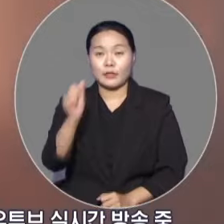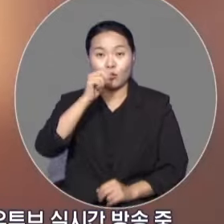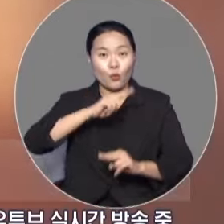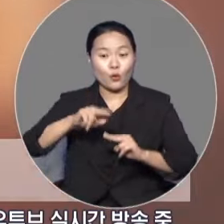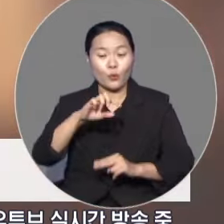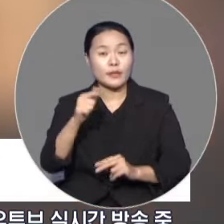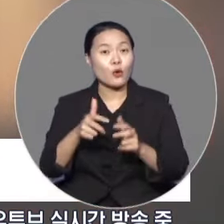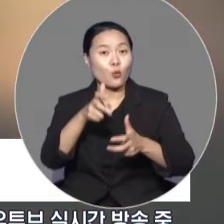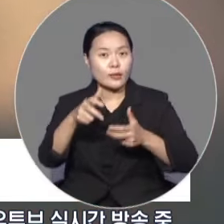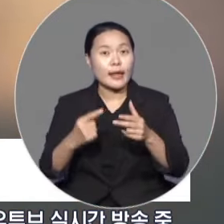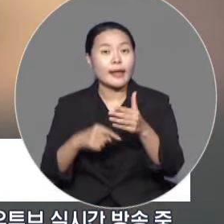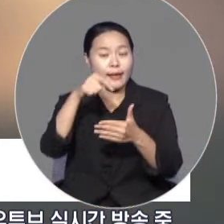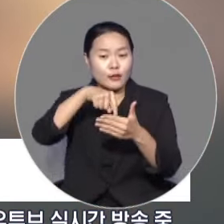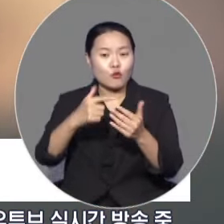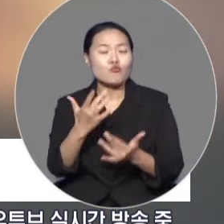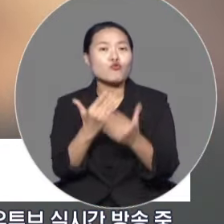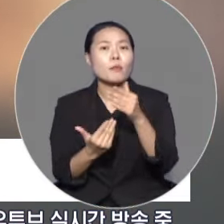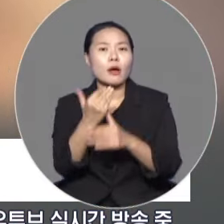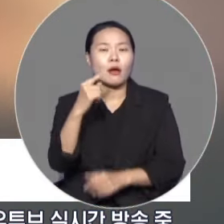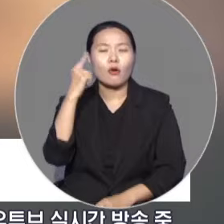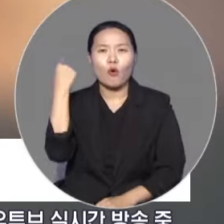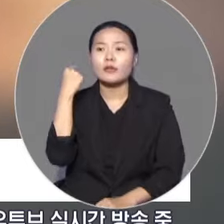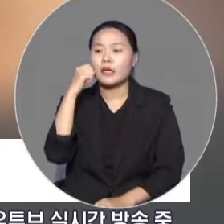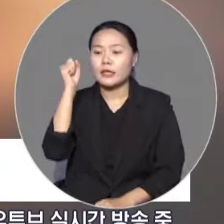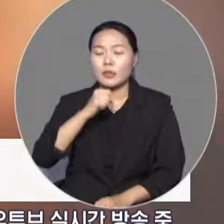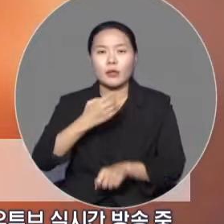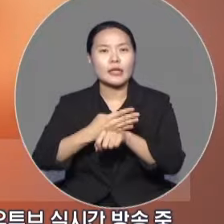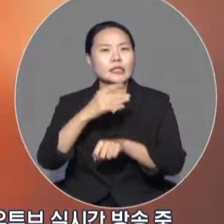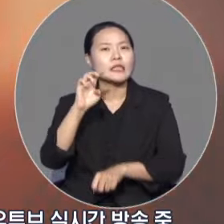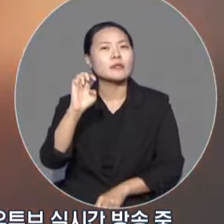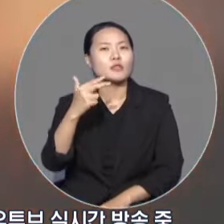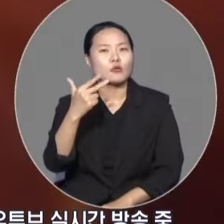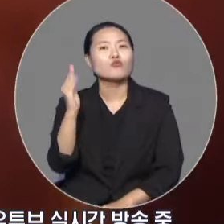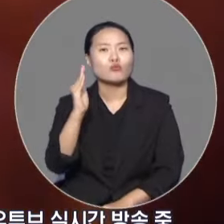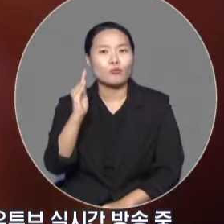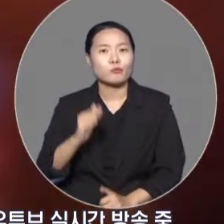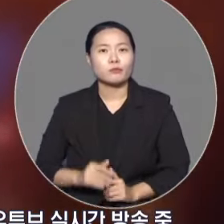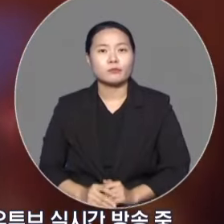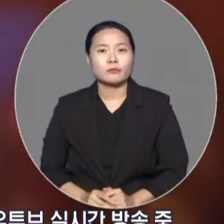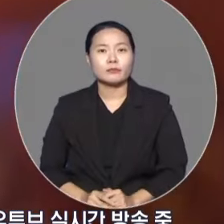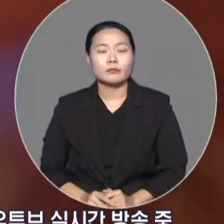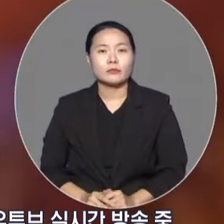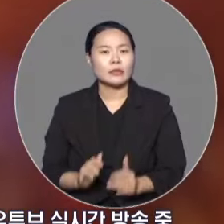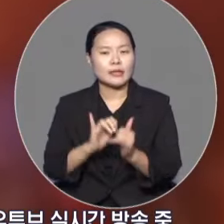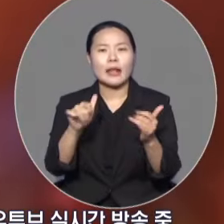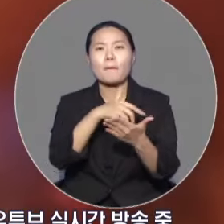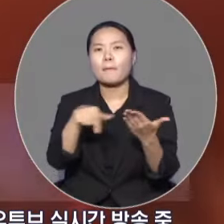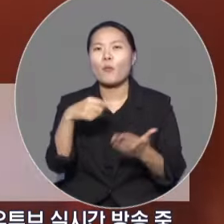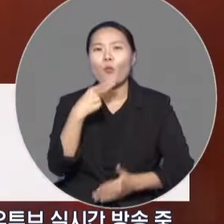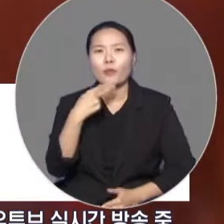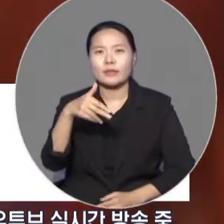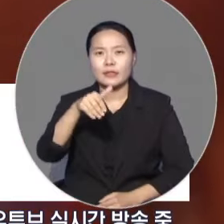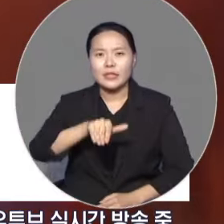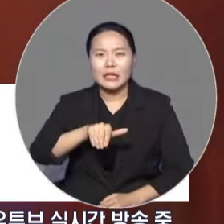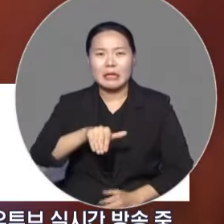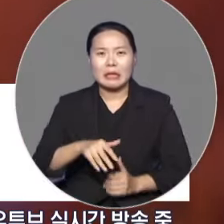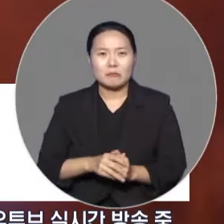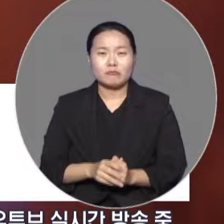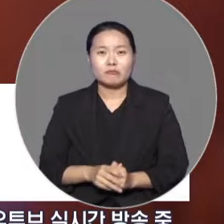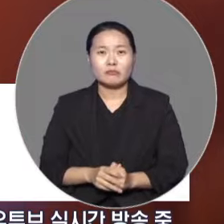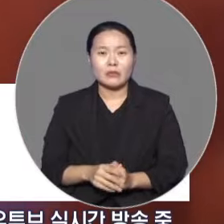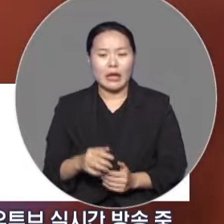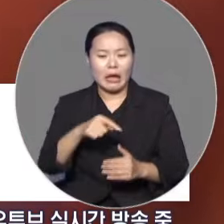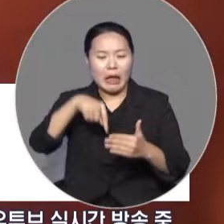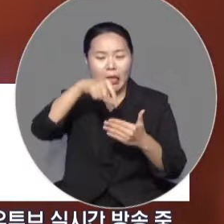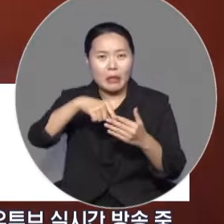SOIL 온상공장에서 불이 난 건 어제 새벽 4시 47분쯤. 인명피해는 없었지만 배관 안에